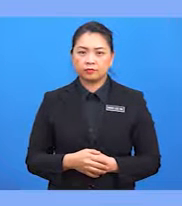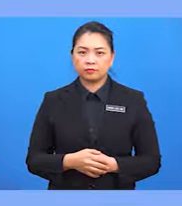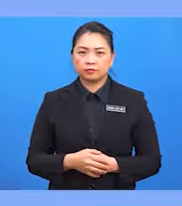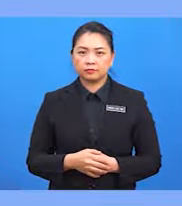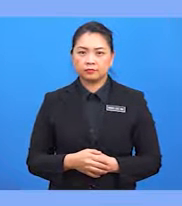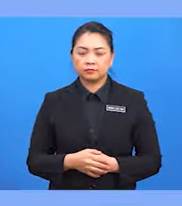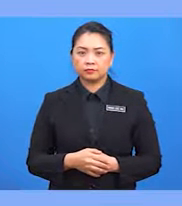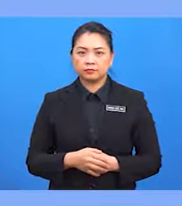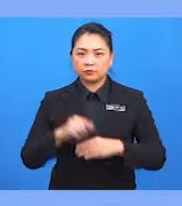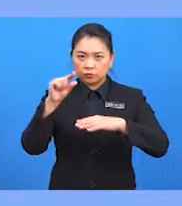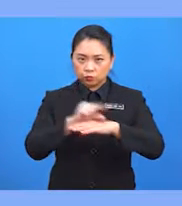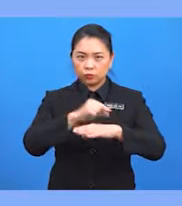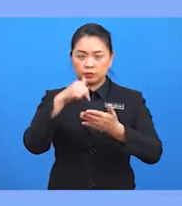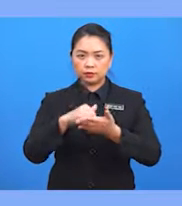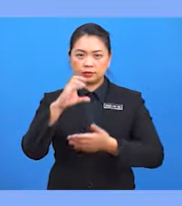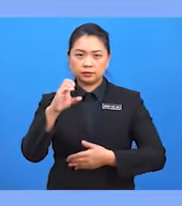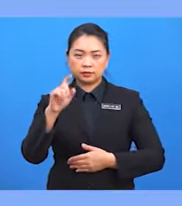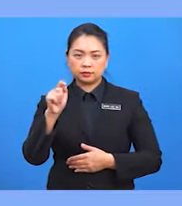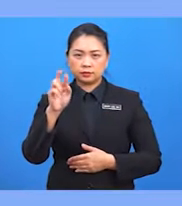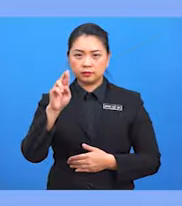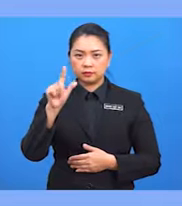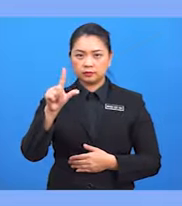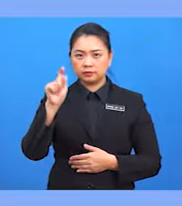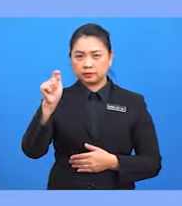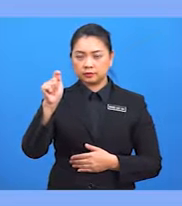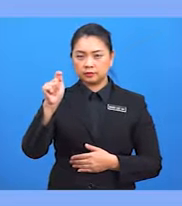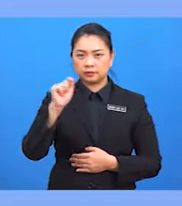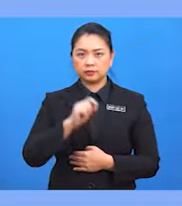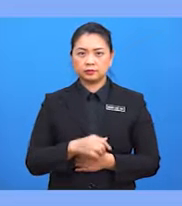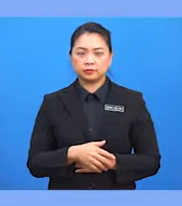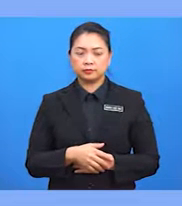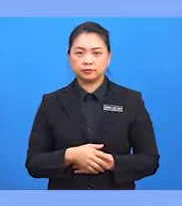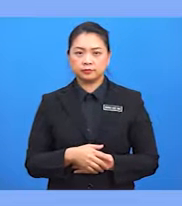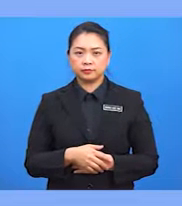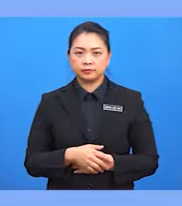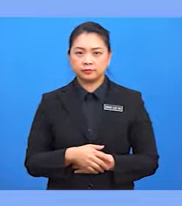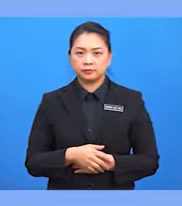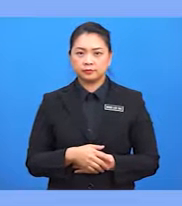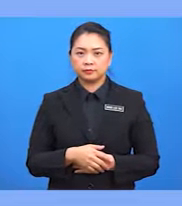Transform menekan Ctrl T dan wrap image percikan air.